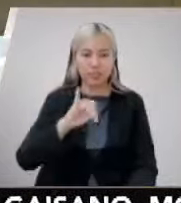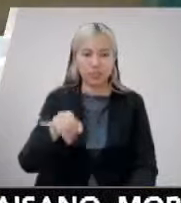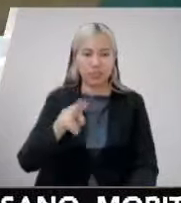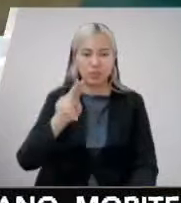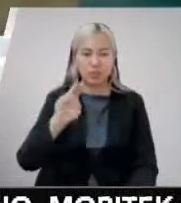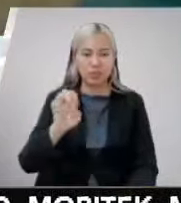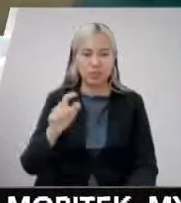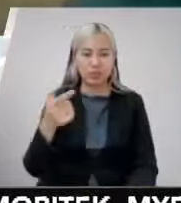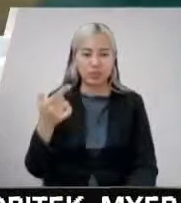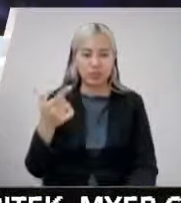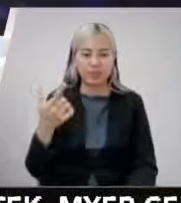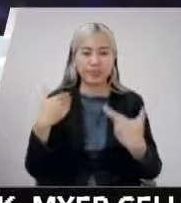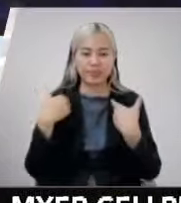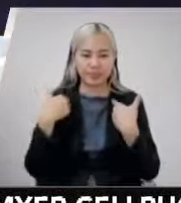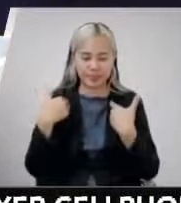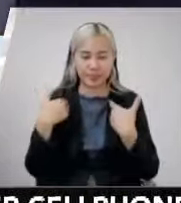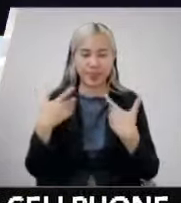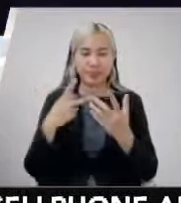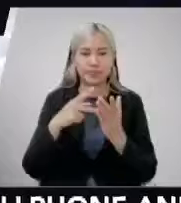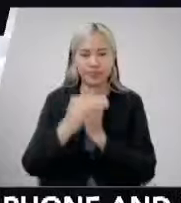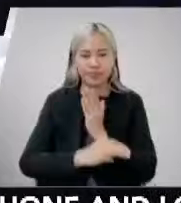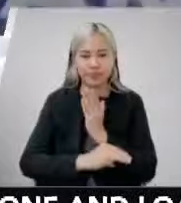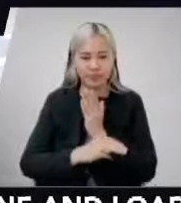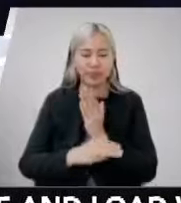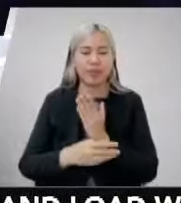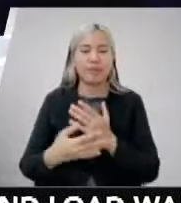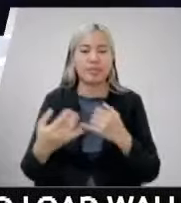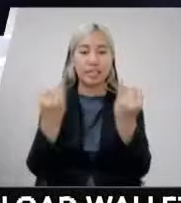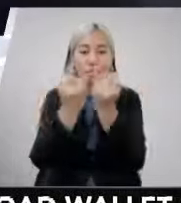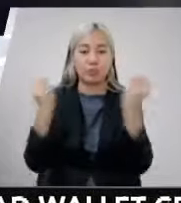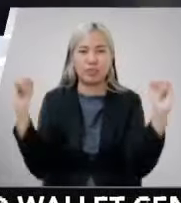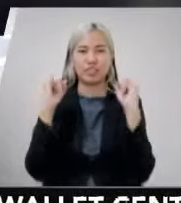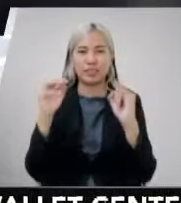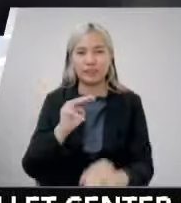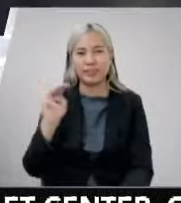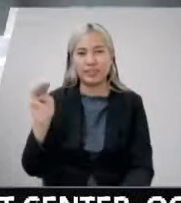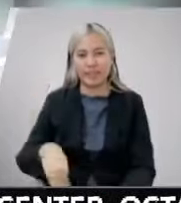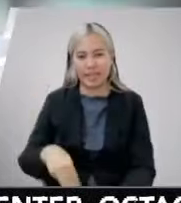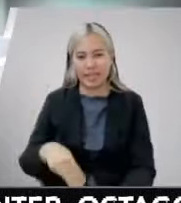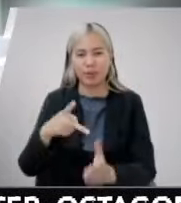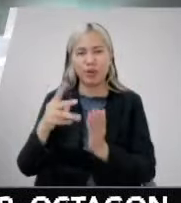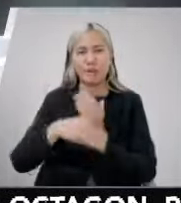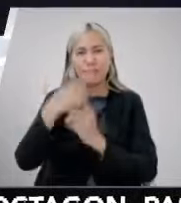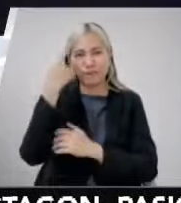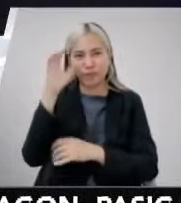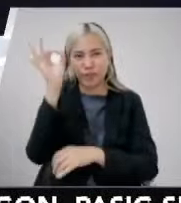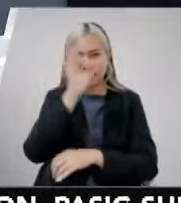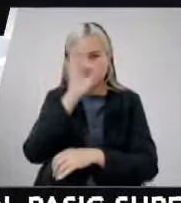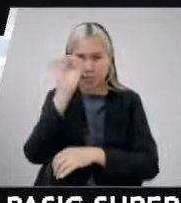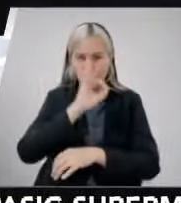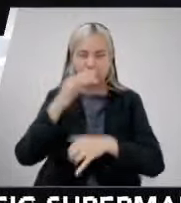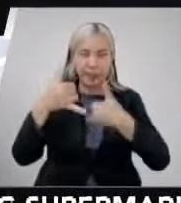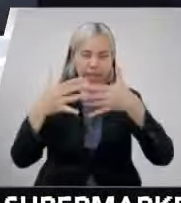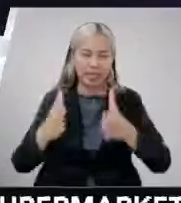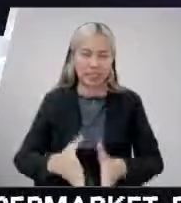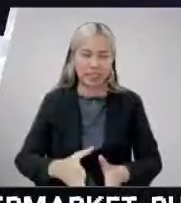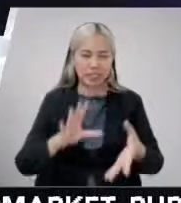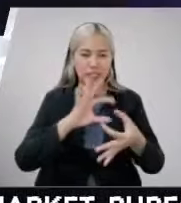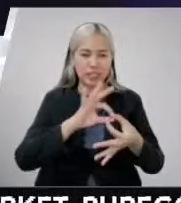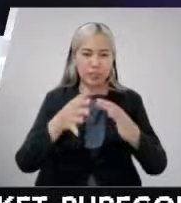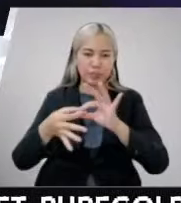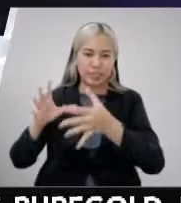ceremony sa Intramuros sa Maynila para sa mga Pinoy athlete na lalaban sa Olympics. Sa ngayon, 15 atletang Pinoy ang